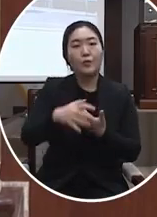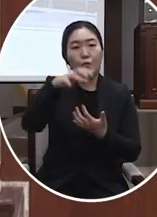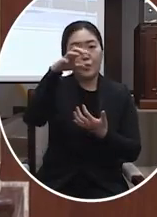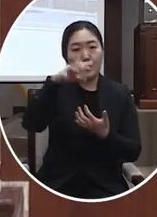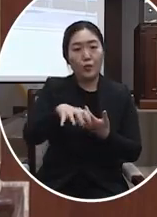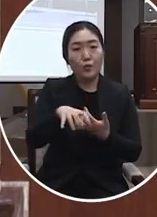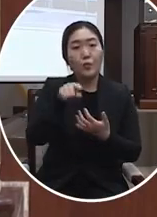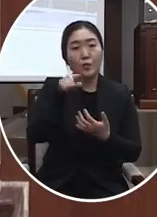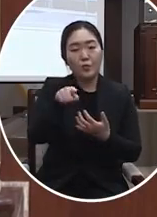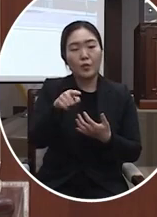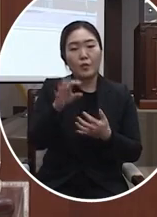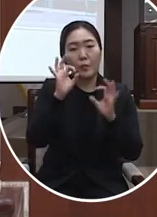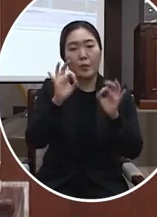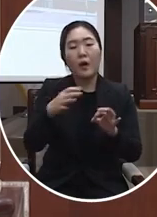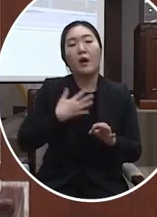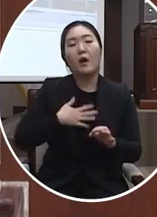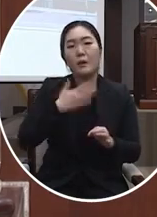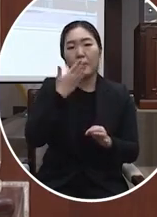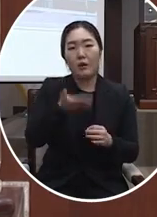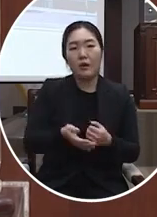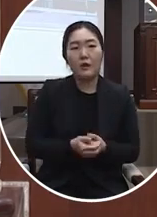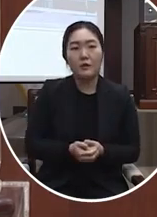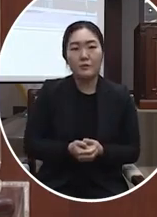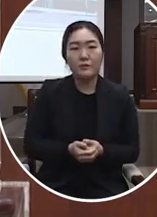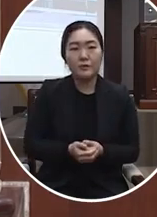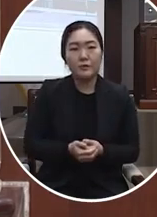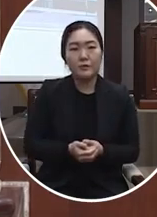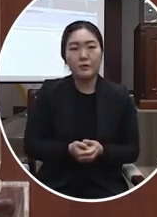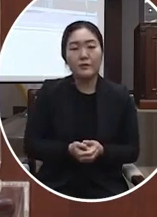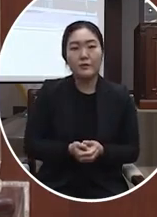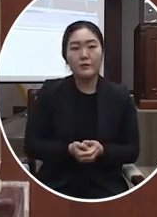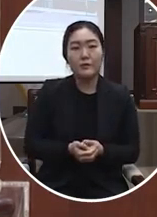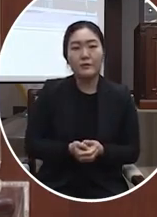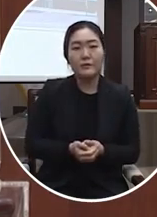농원구민의 전당이라는 것을 각인할 수 있습니다.